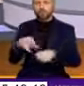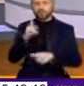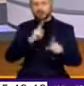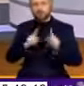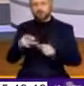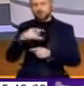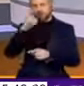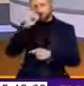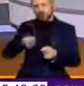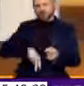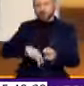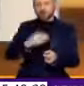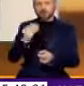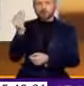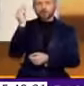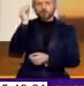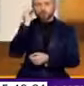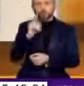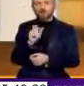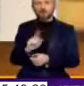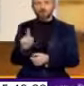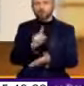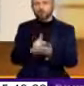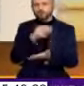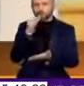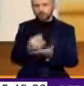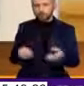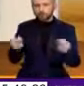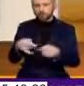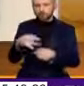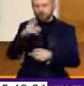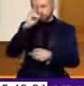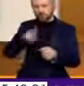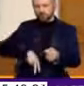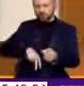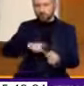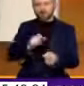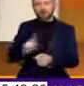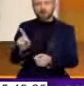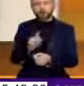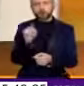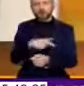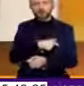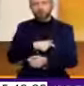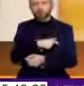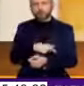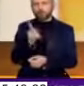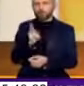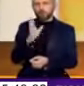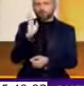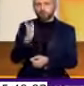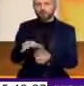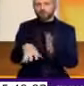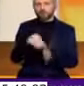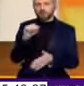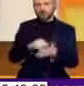та райдержадміністрації. На вашу точку зору, за що має відповідати конкретно райдержадміністрація, а за що ті депутати, які будуть